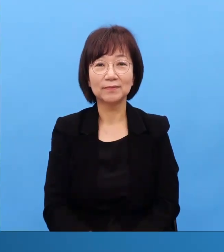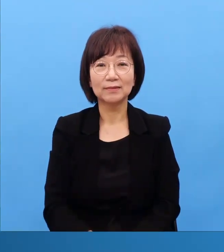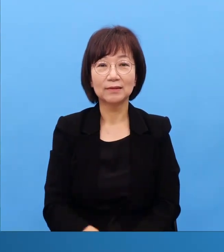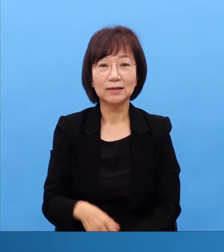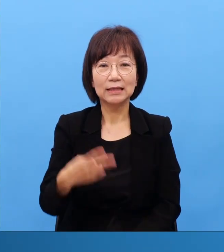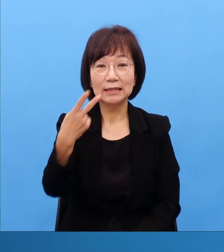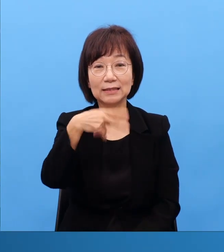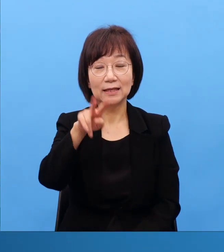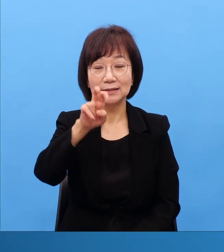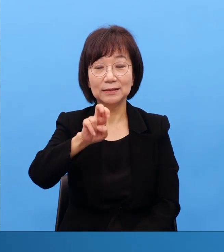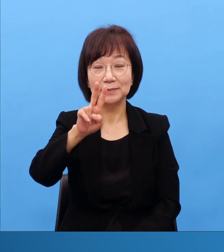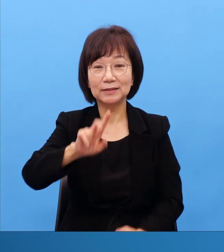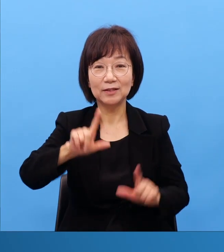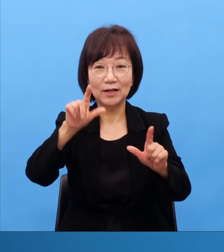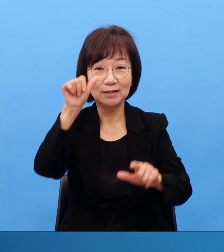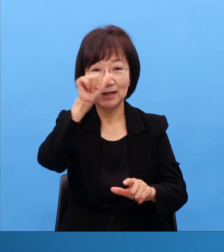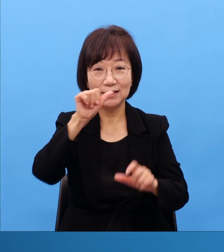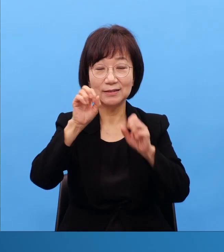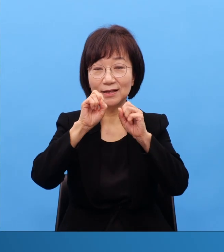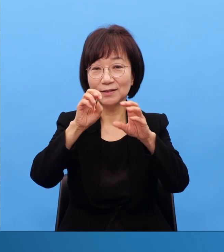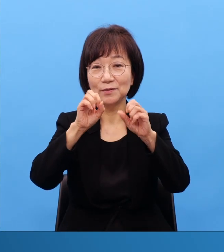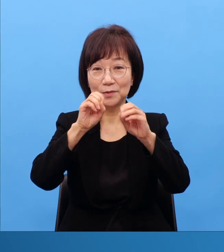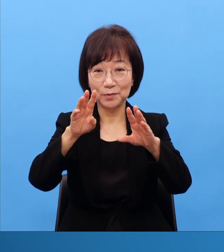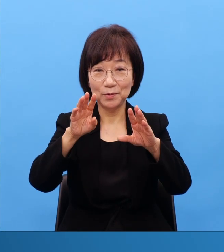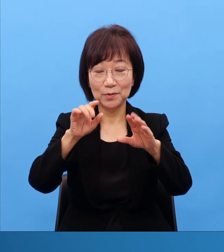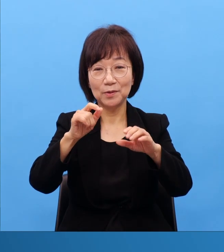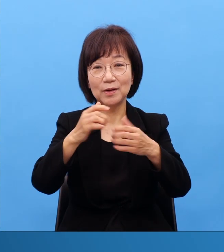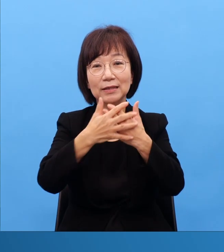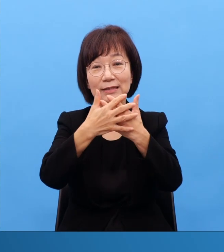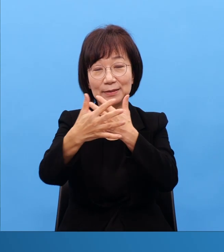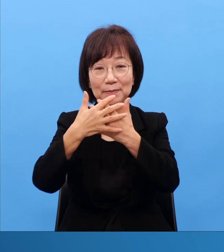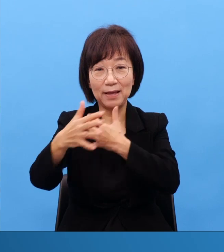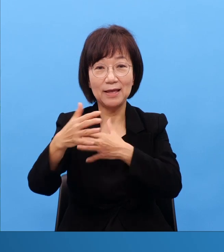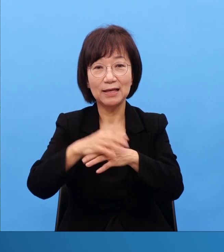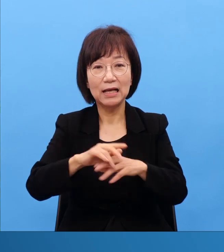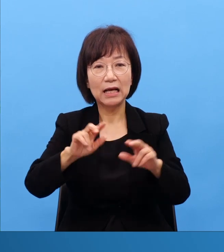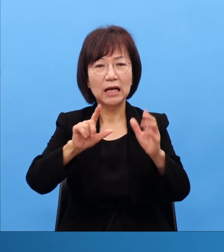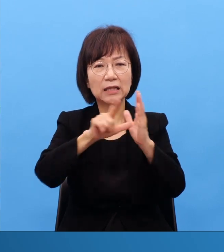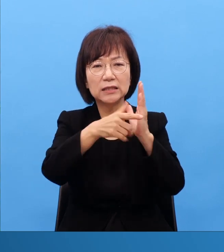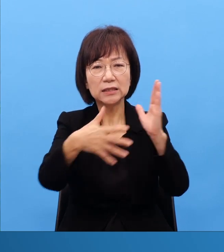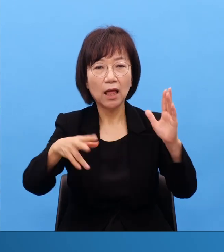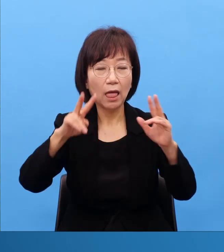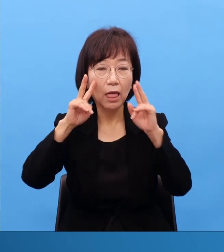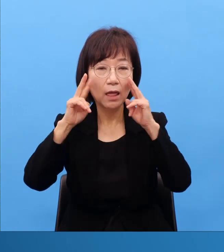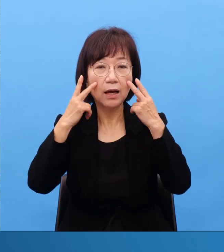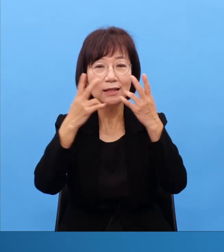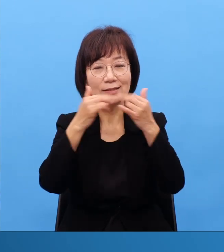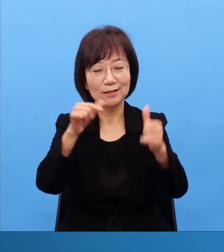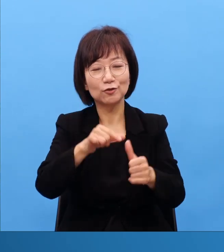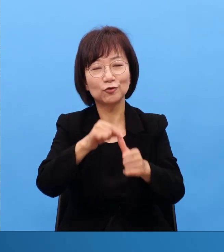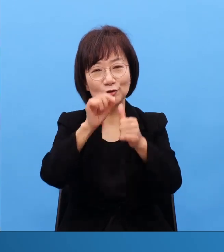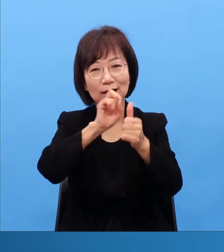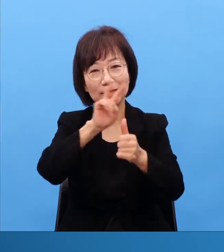2022 동남아 전도집회가 시대 착각한 자들을 살려야란 주제로 오는 12월 20일 열립니다.